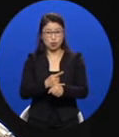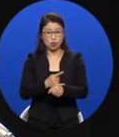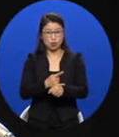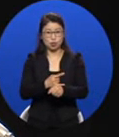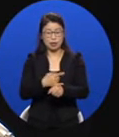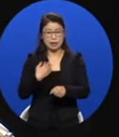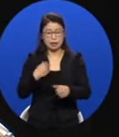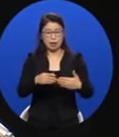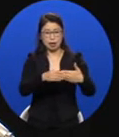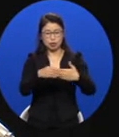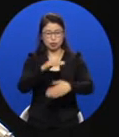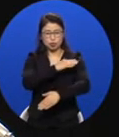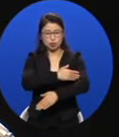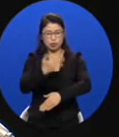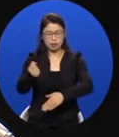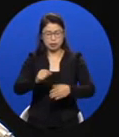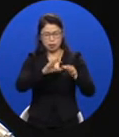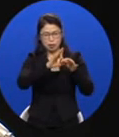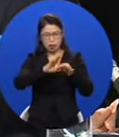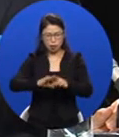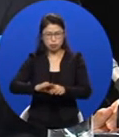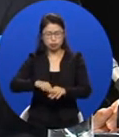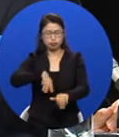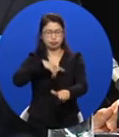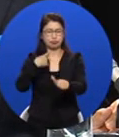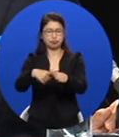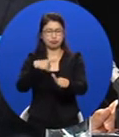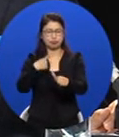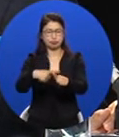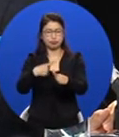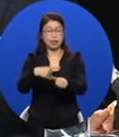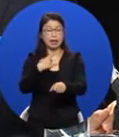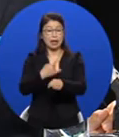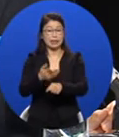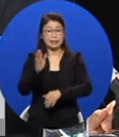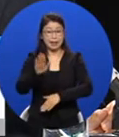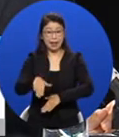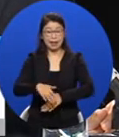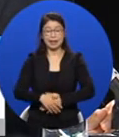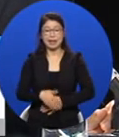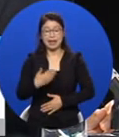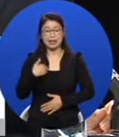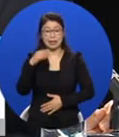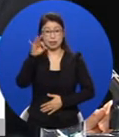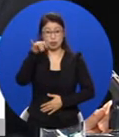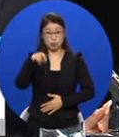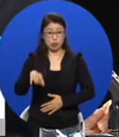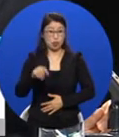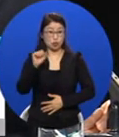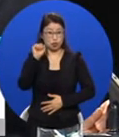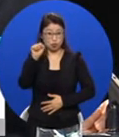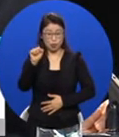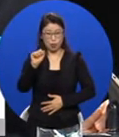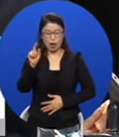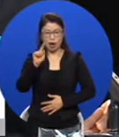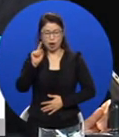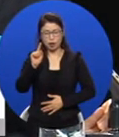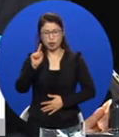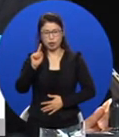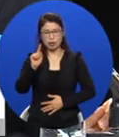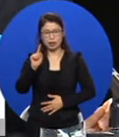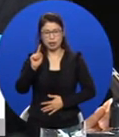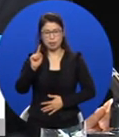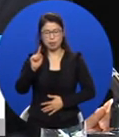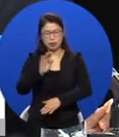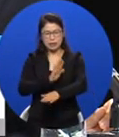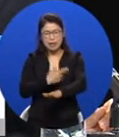자기 주도권 가졌을 때 계속 이렇게 저를 몰아세우는데 저는 위성군 후보에 어떤 약점을 갖고 있는지 잘